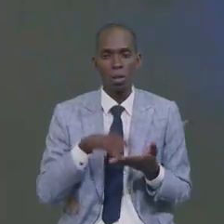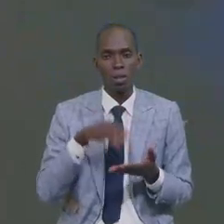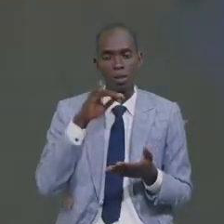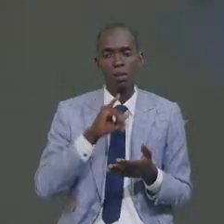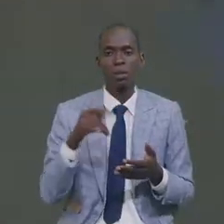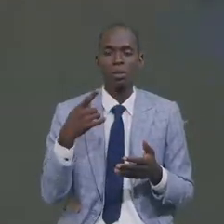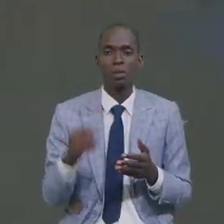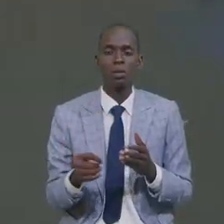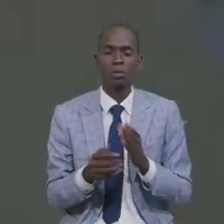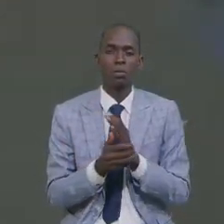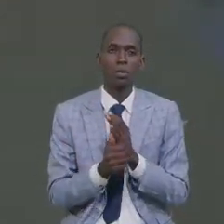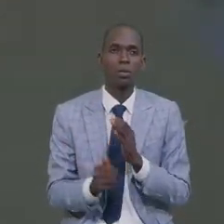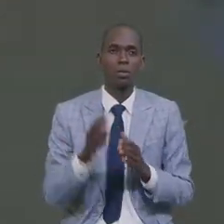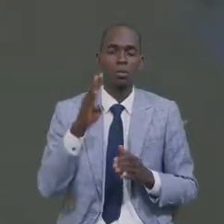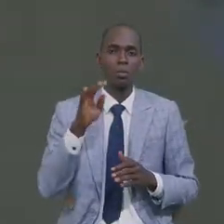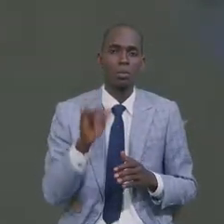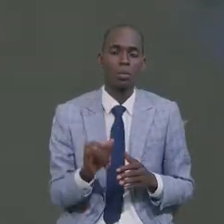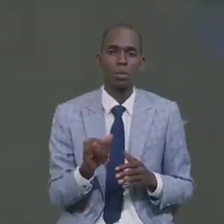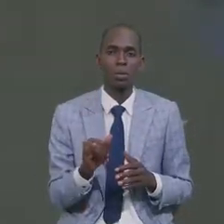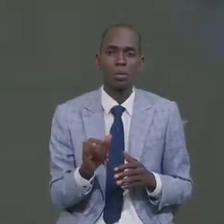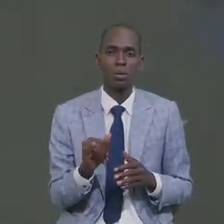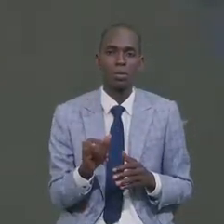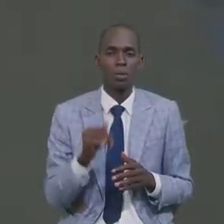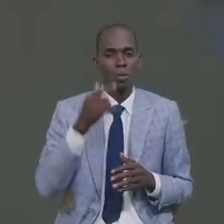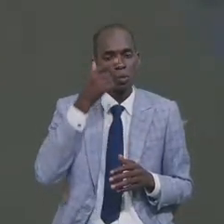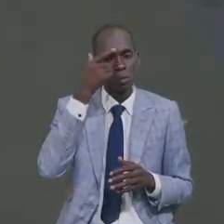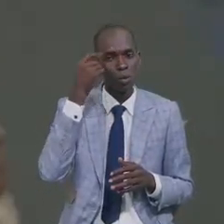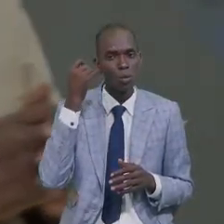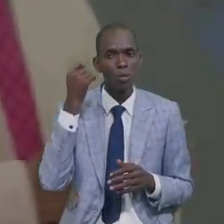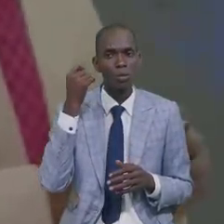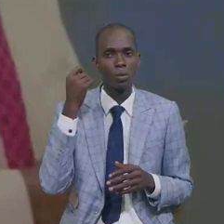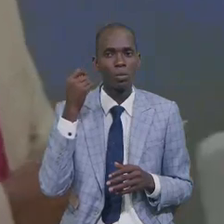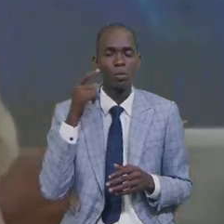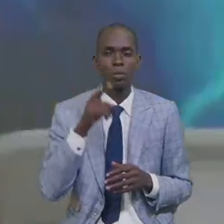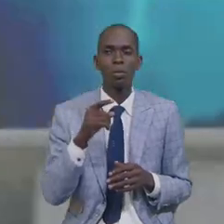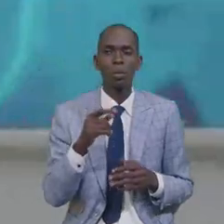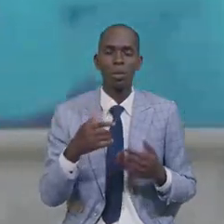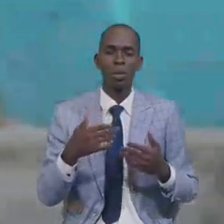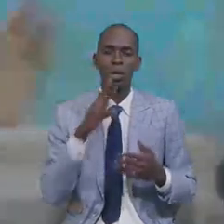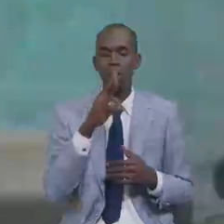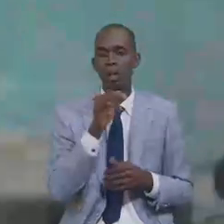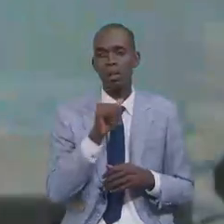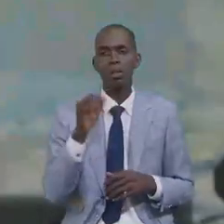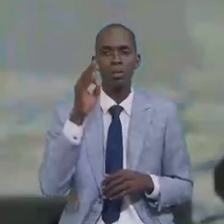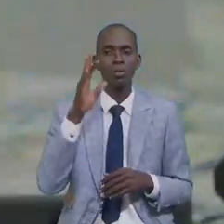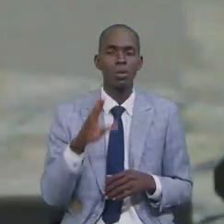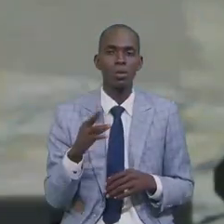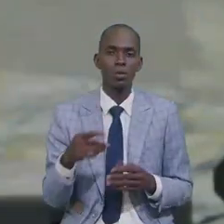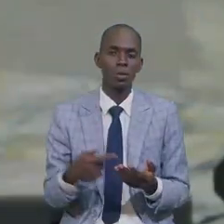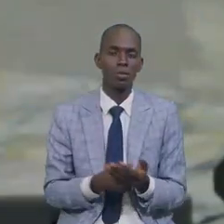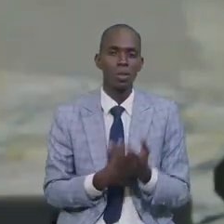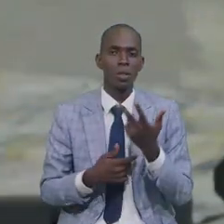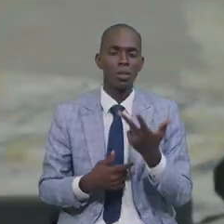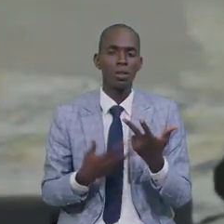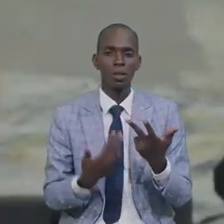Apprendre l'apprentissage pour la maîtrise par les ministres, parce que tu es ministre de l'Évangile.